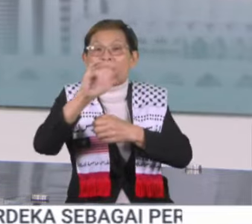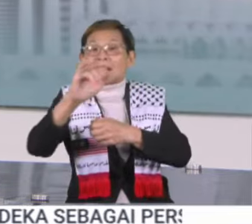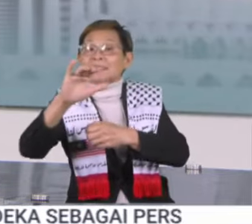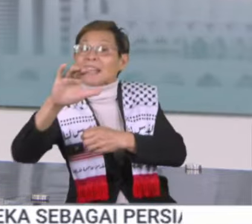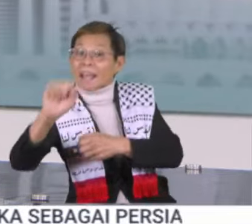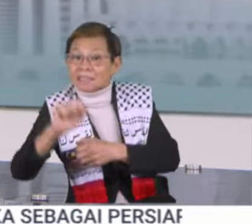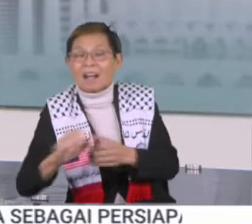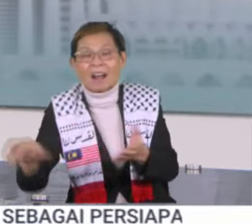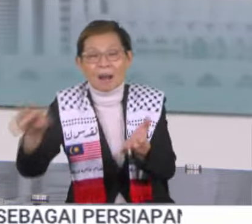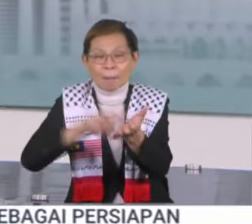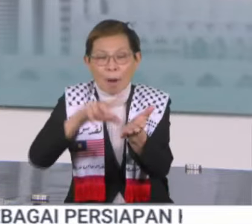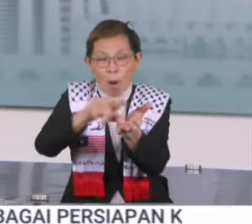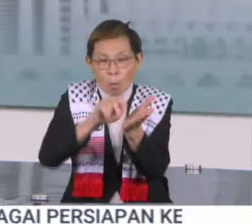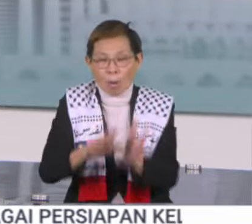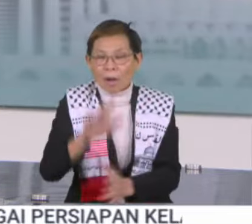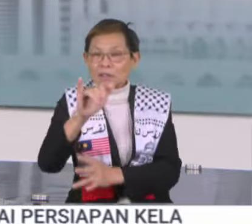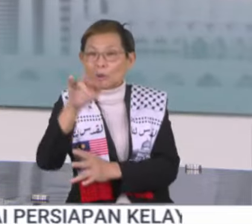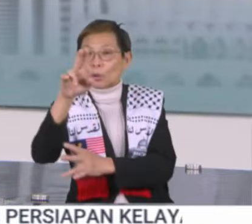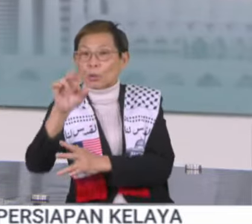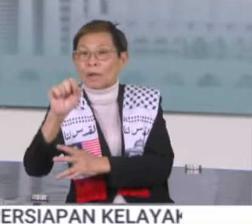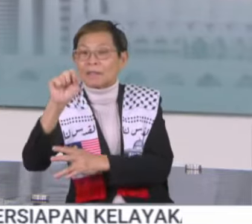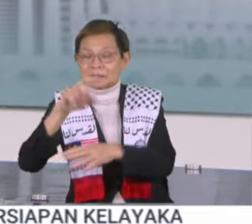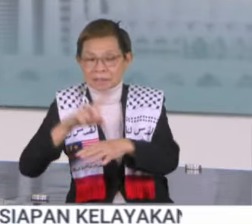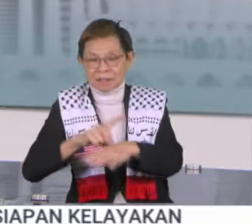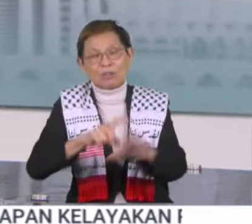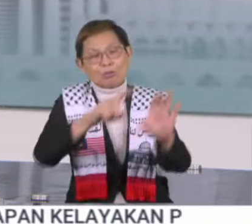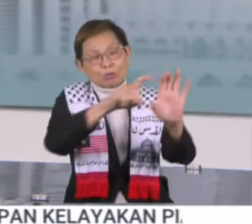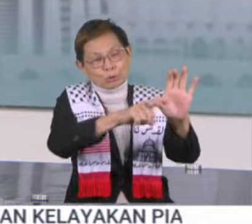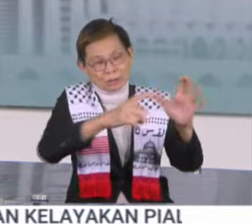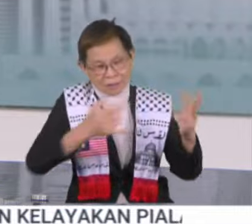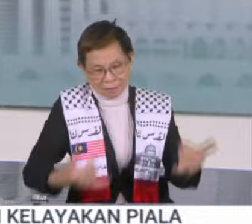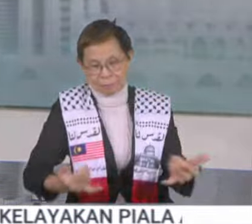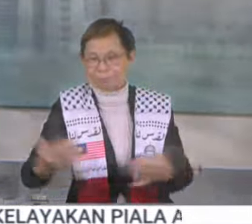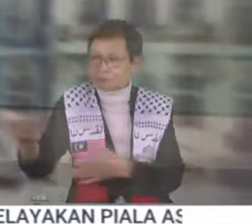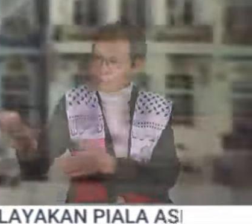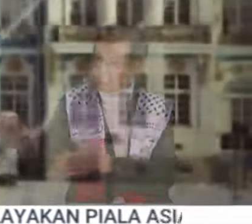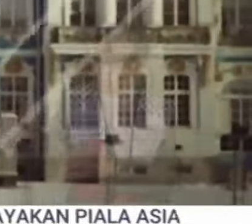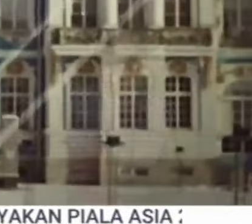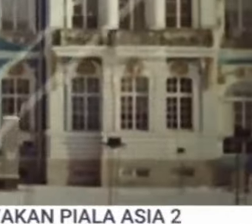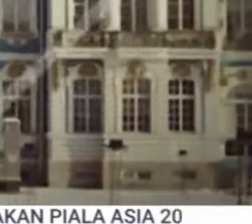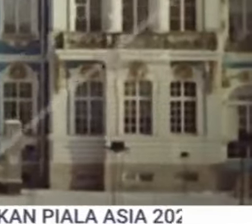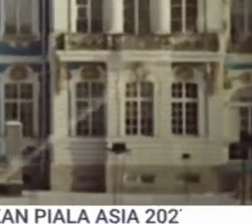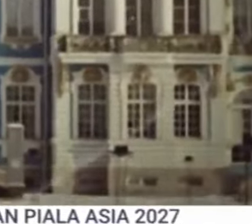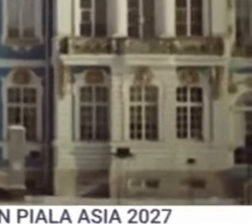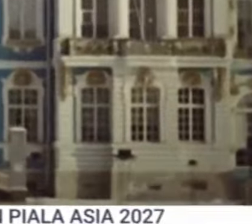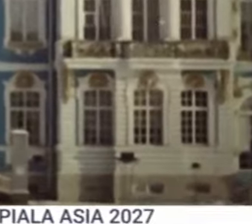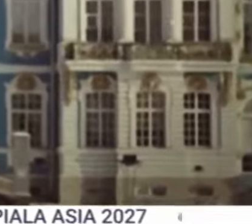Laporannya bersama wartawan Yunus Muhammad Nur di Vladivostok, Rusia.